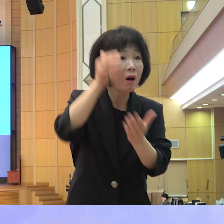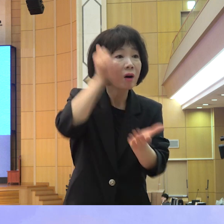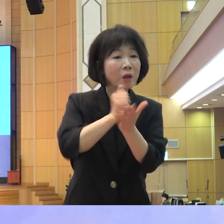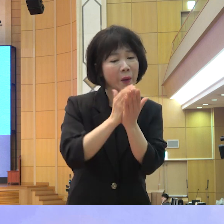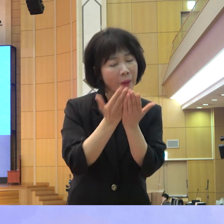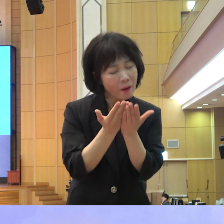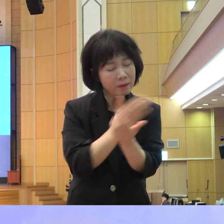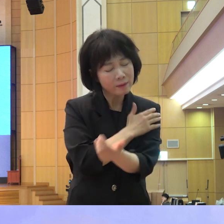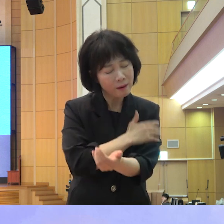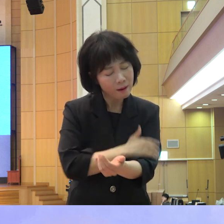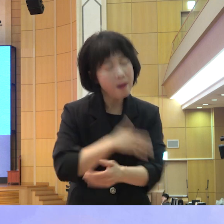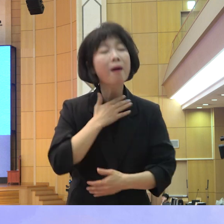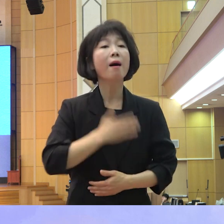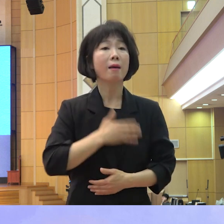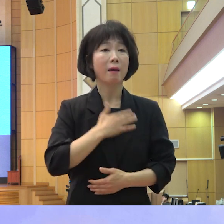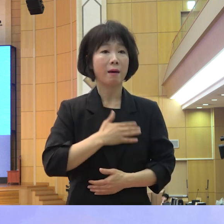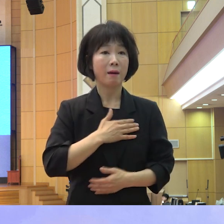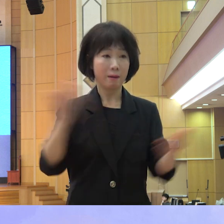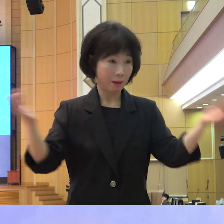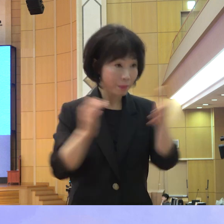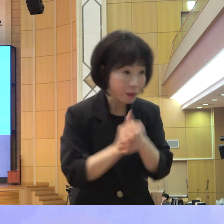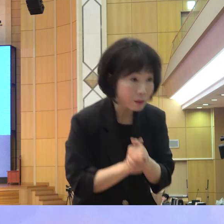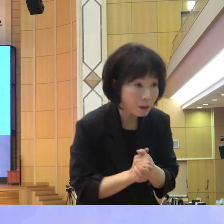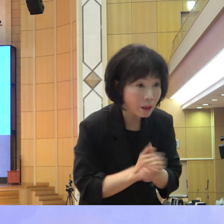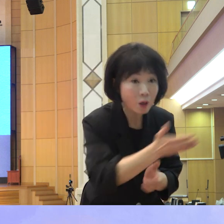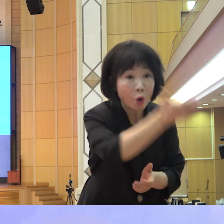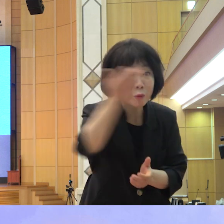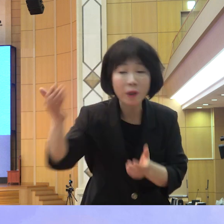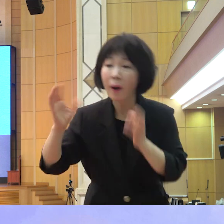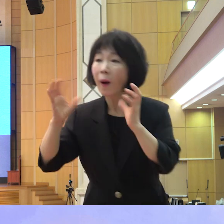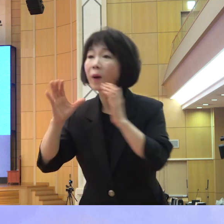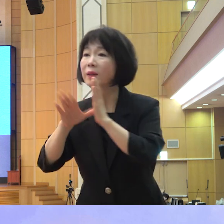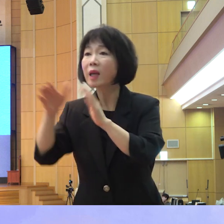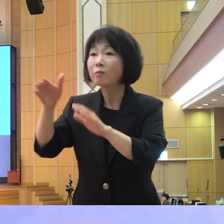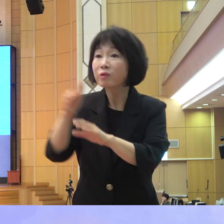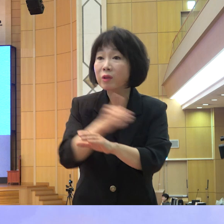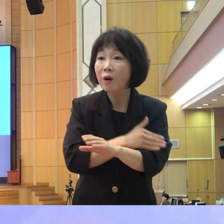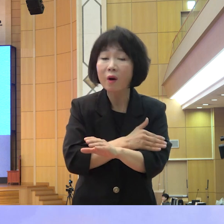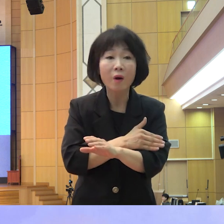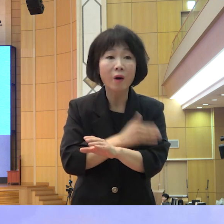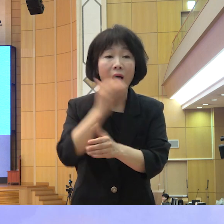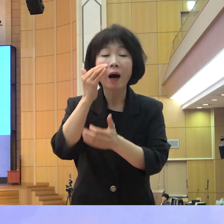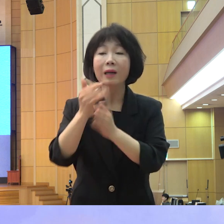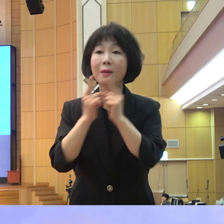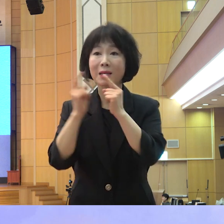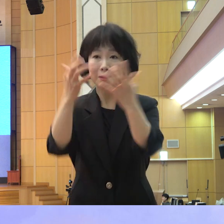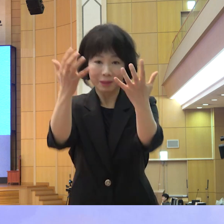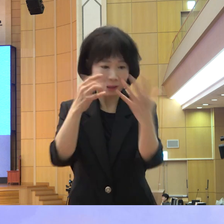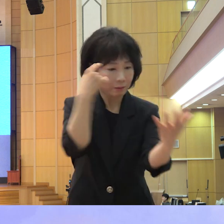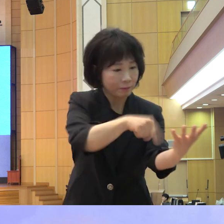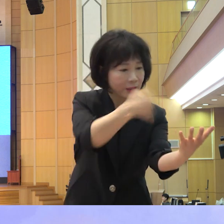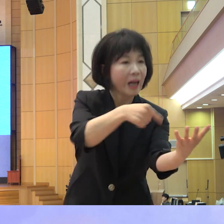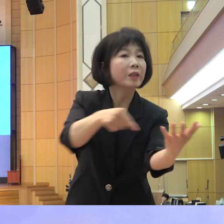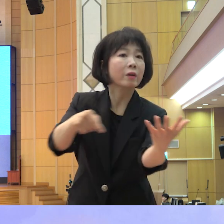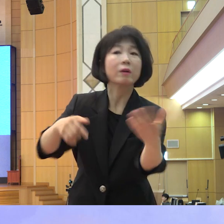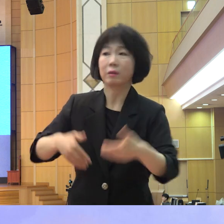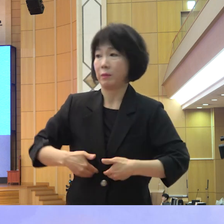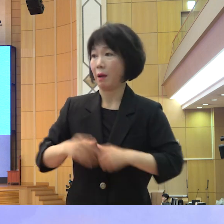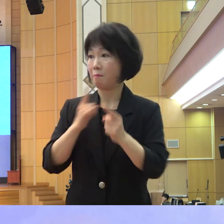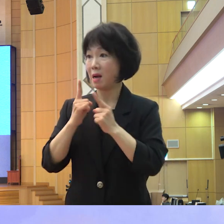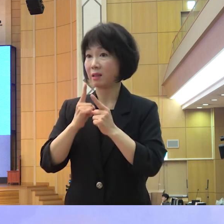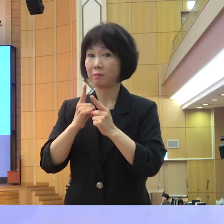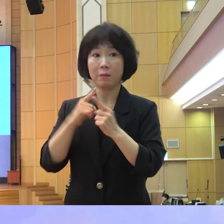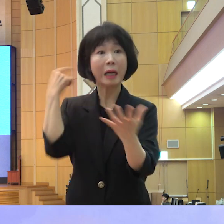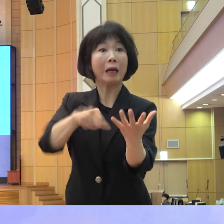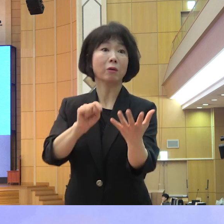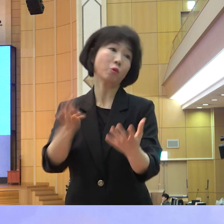중요한 거거든요. 어렸을 때부터 우리는 하나님의 말씀을 아이들에게 가르쳐야 된다는 거예요. 잠언서 22장